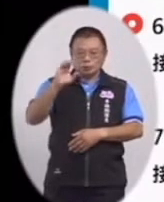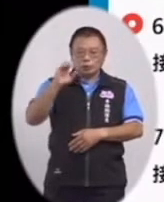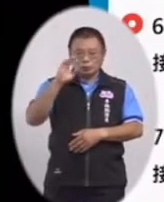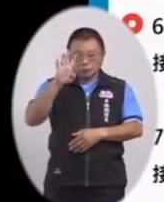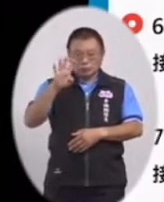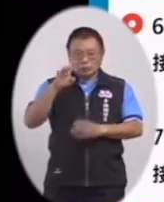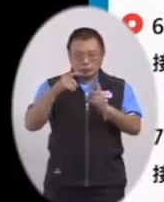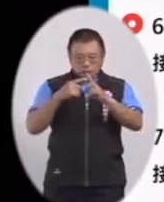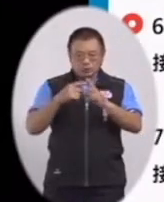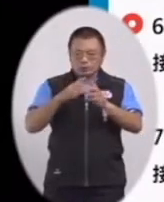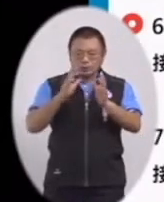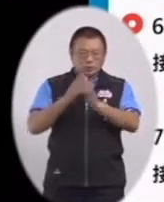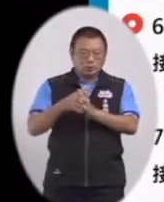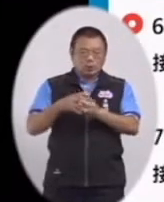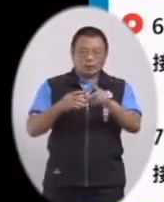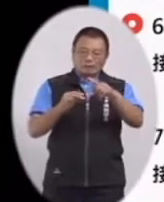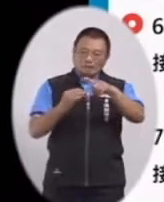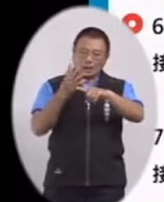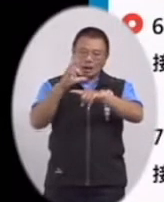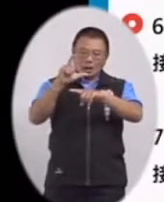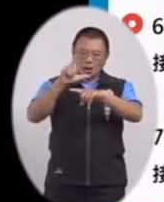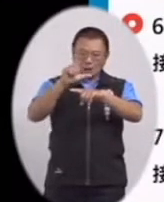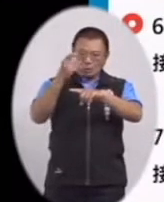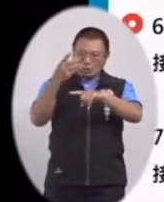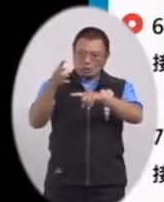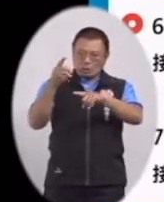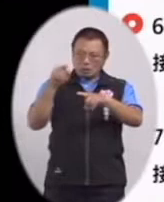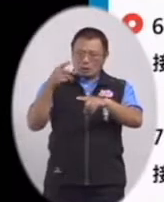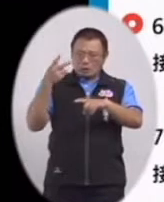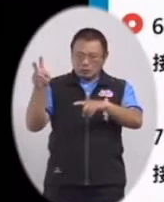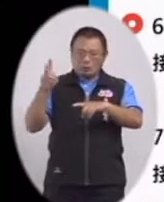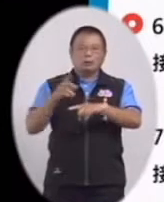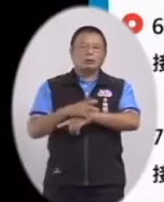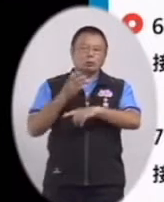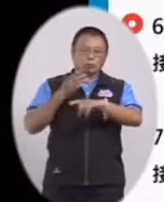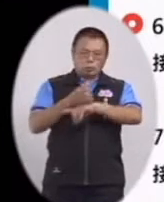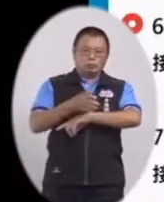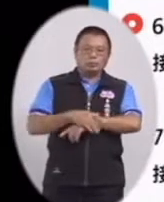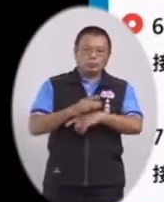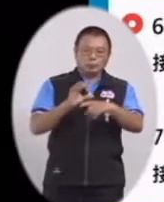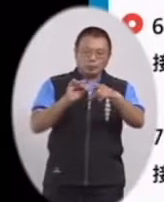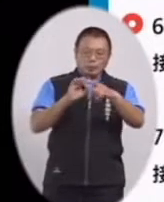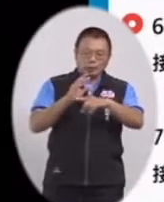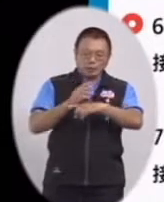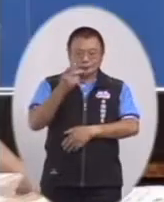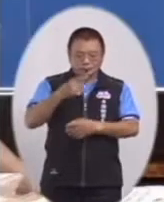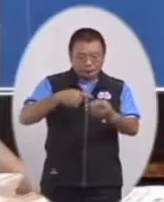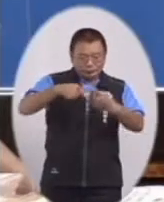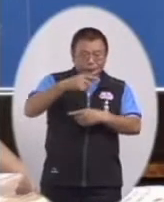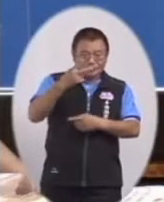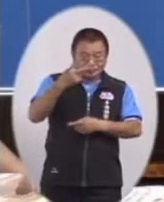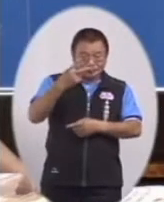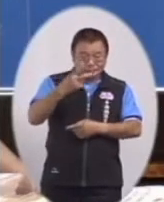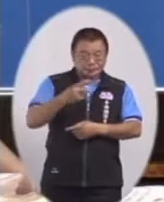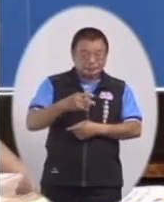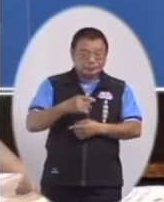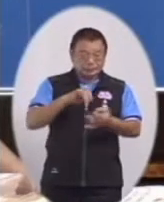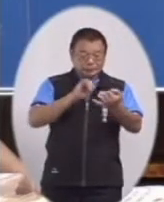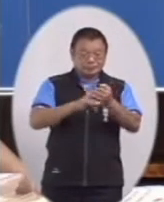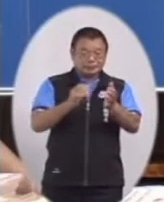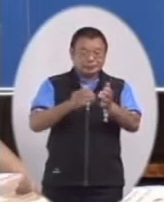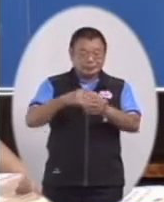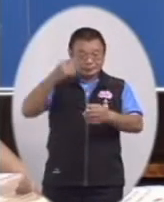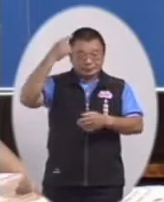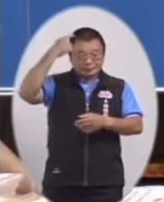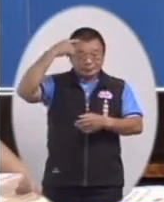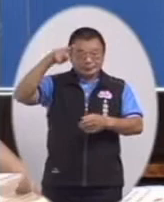140,894人，所以我们的接种率有到 63.2%， 这是已经达到我们中央预约完成的民众，从